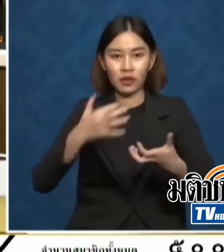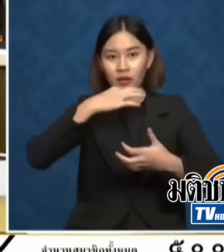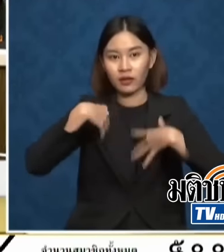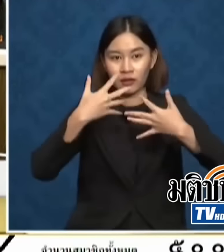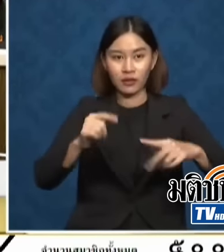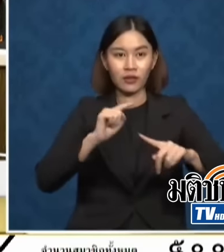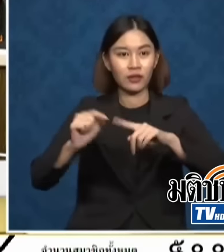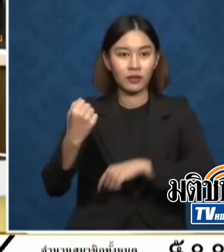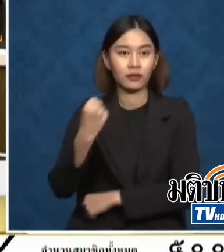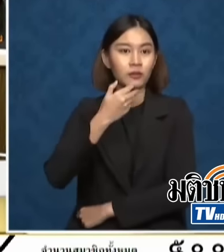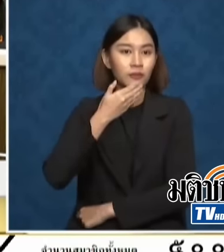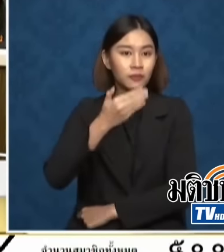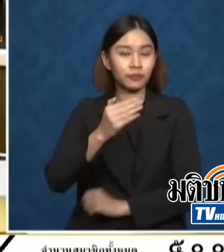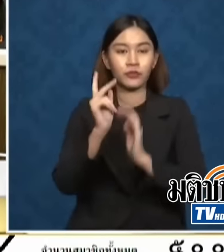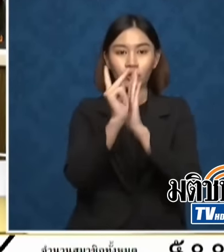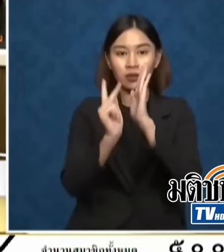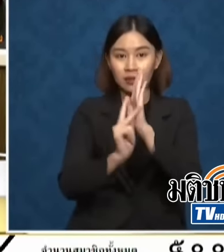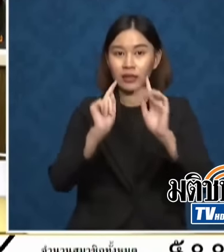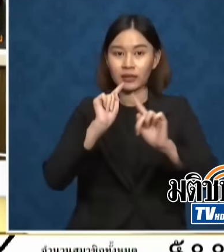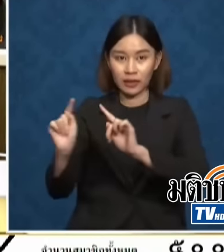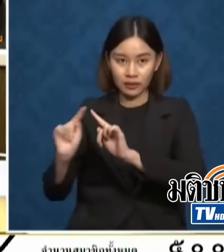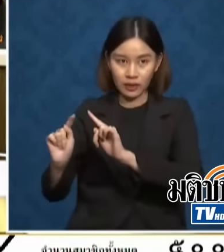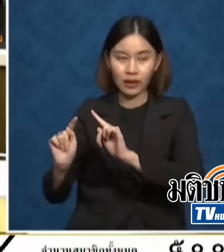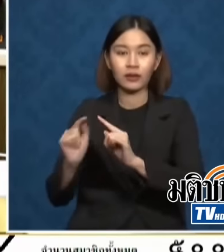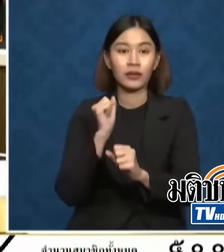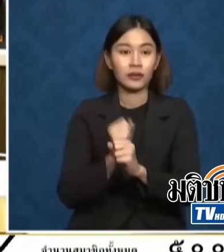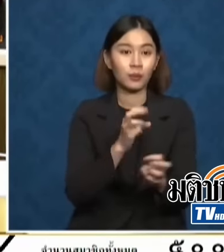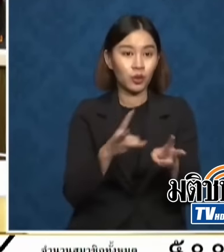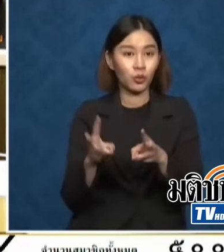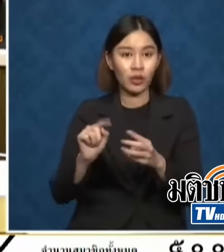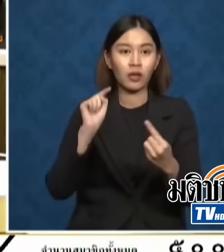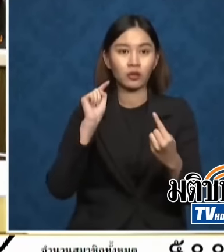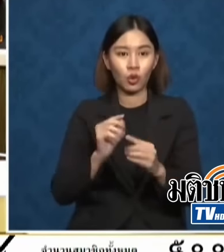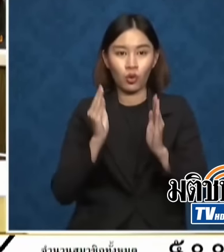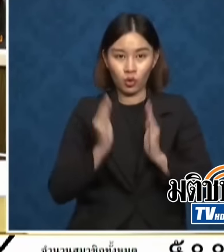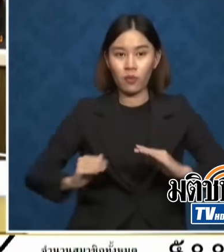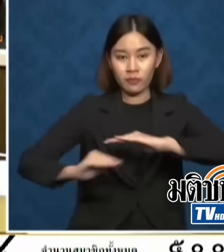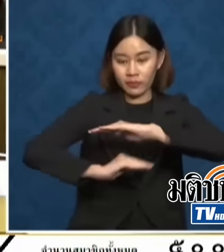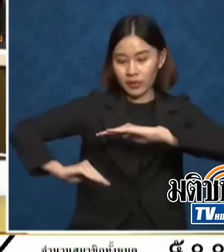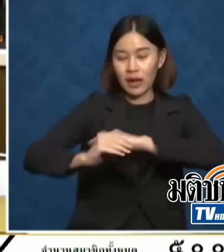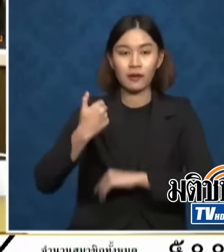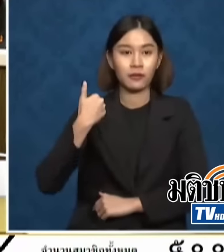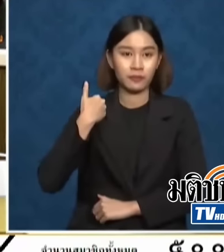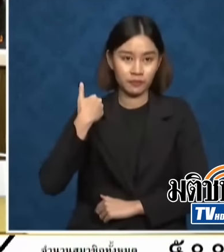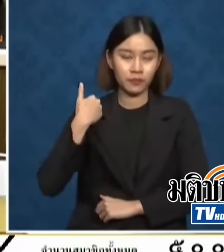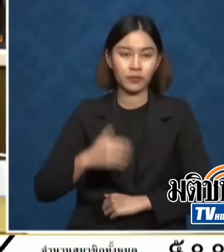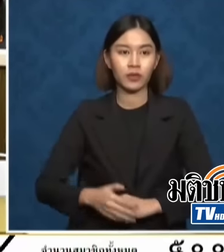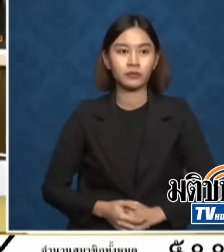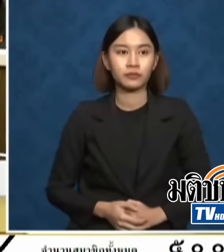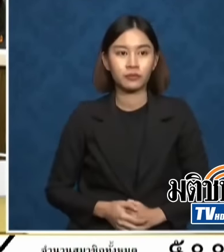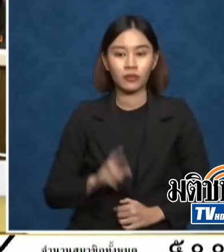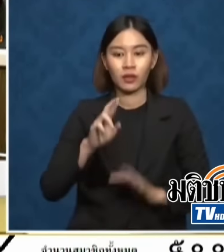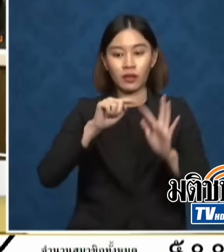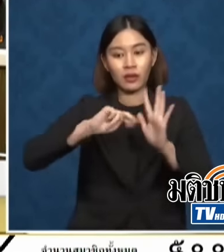ให้ยั่งยืนและกฎเกณฑ์ต่างๆก็ทำบนหลักมนุษยชนท่านประธานครับร่